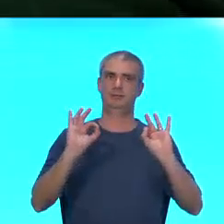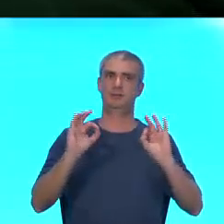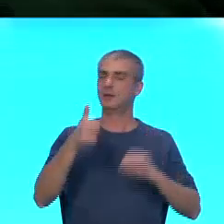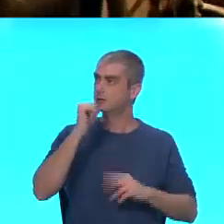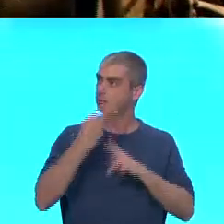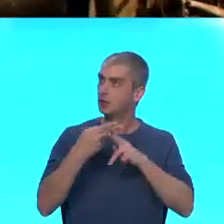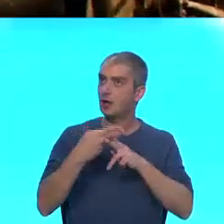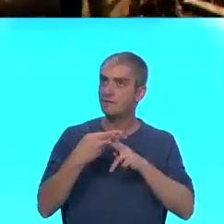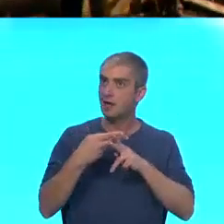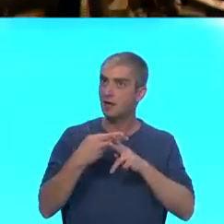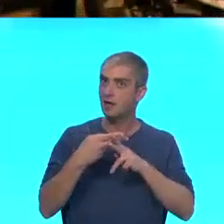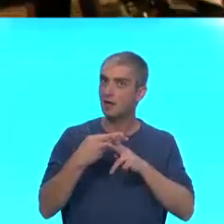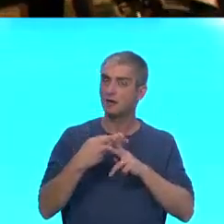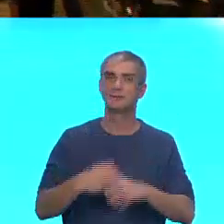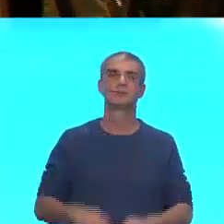קפה?